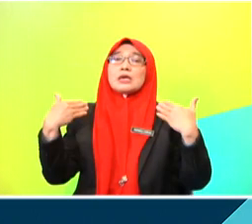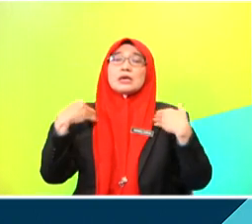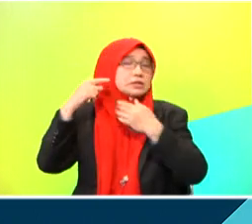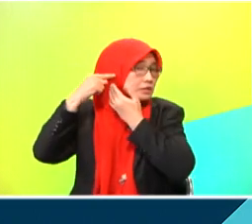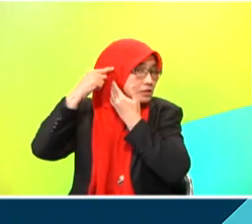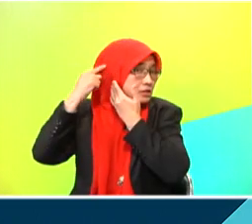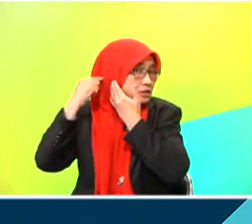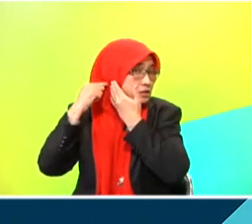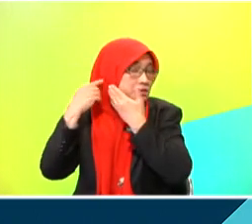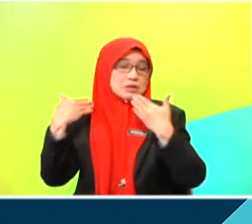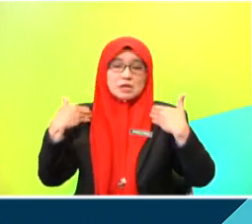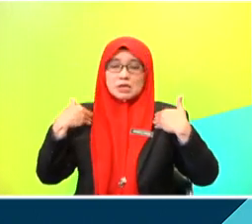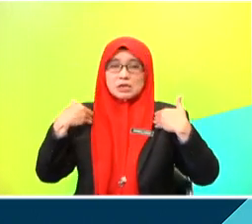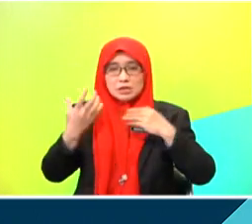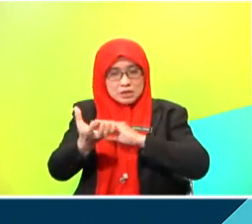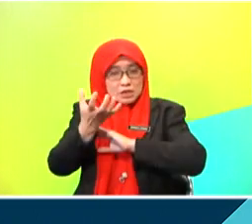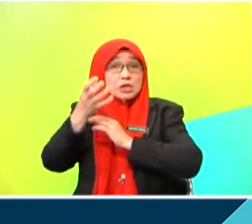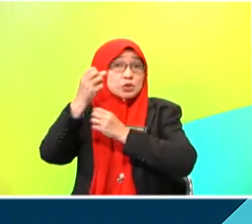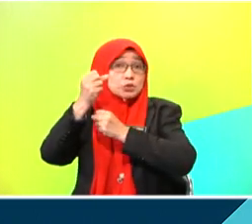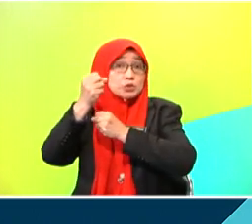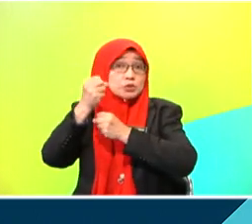susu. Okey, ini ialah haiwan apa?